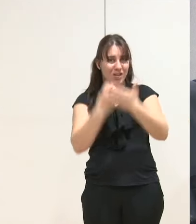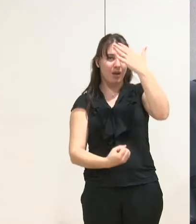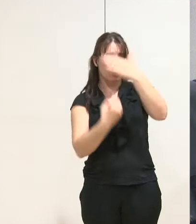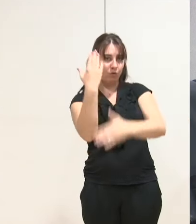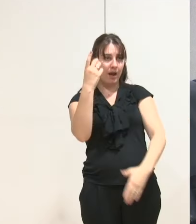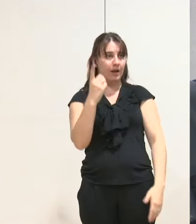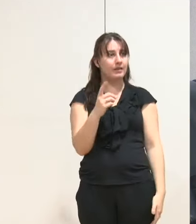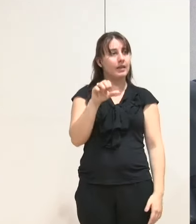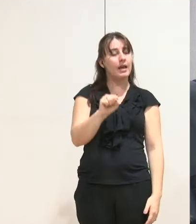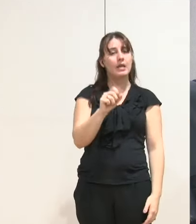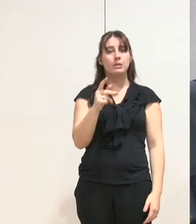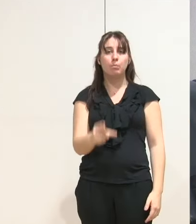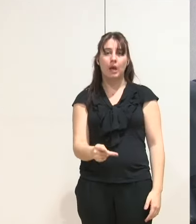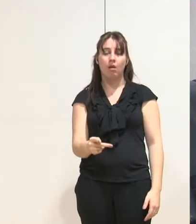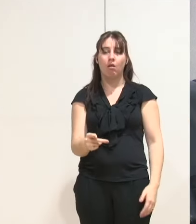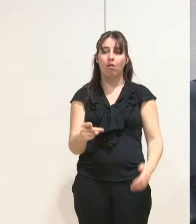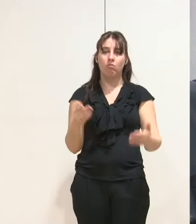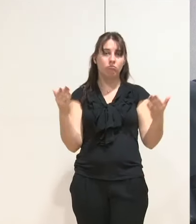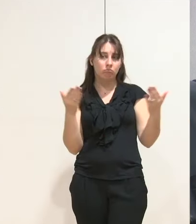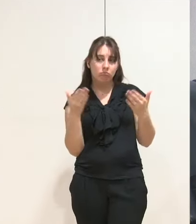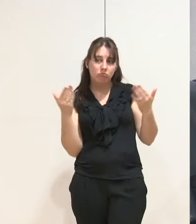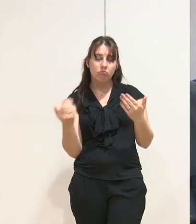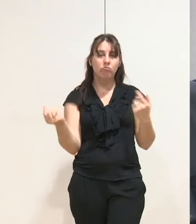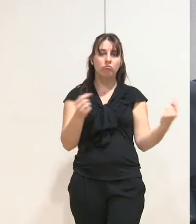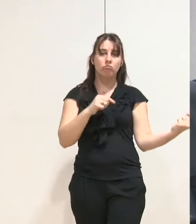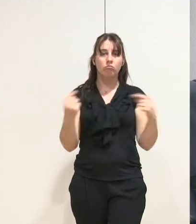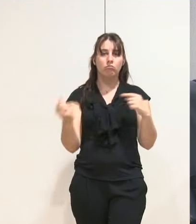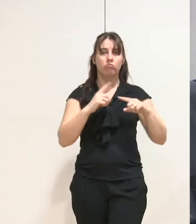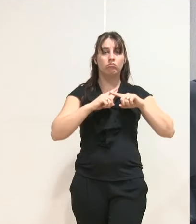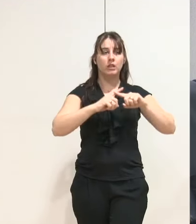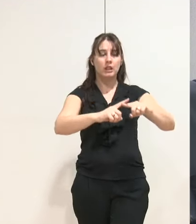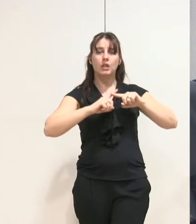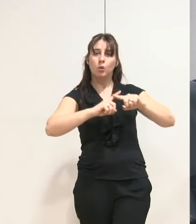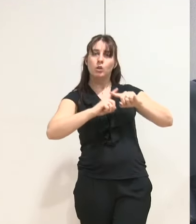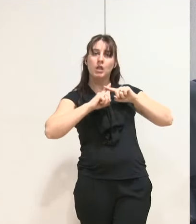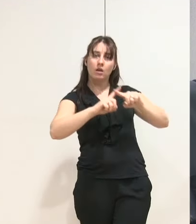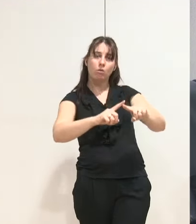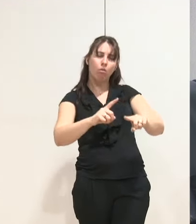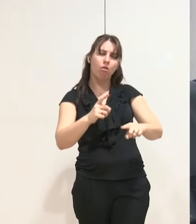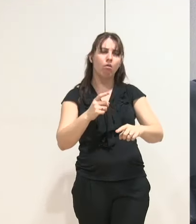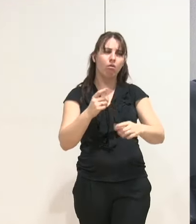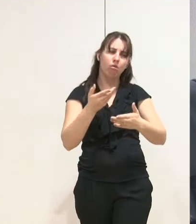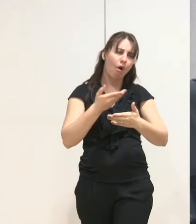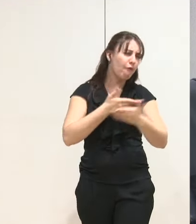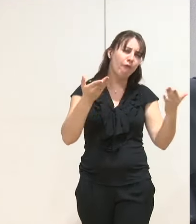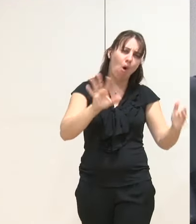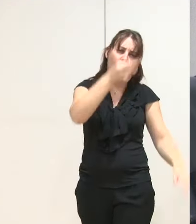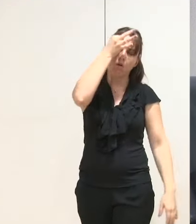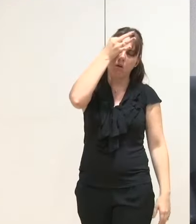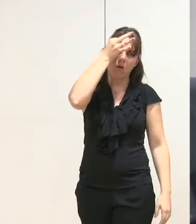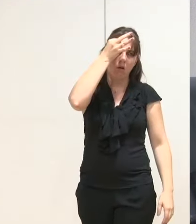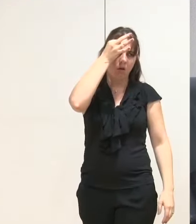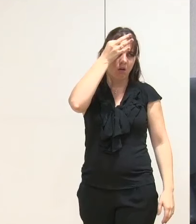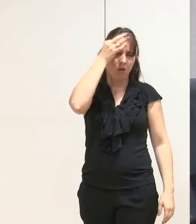DSP dans une position de négociation disons-le extrêmement